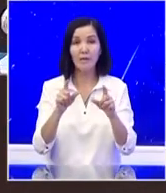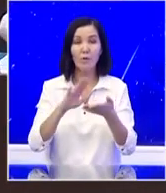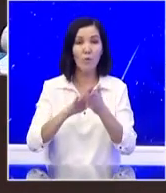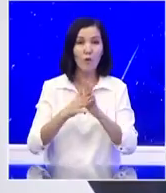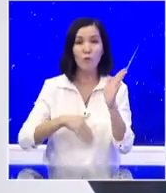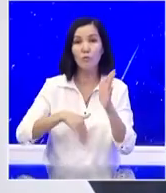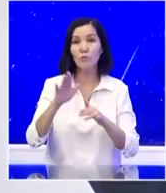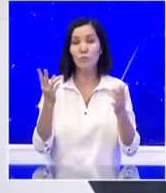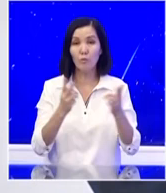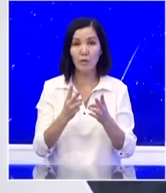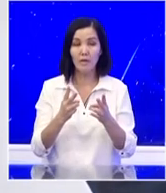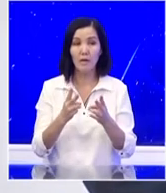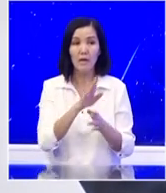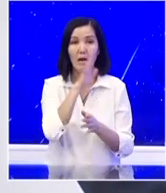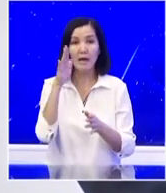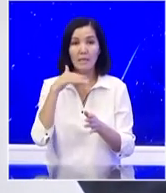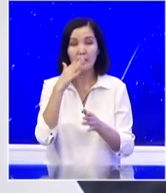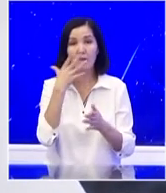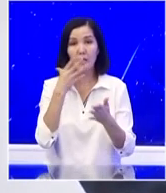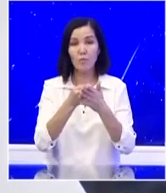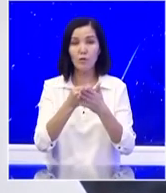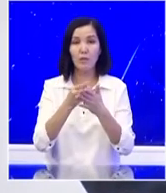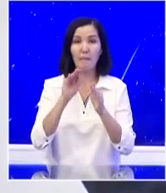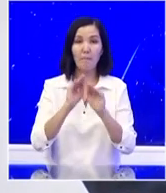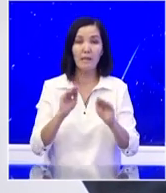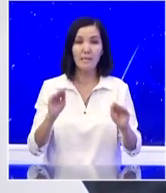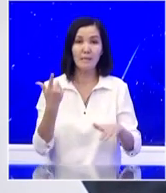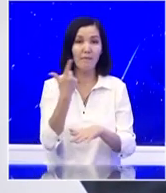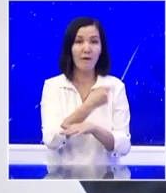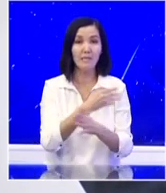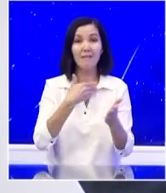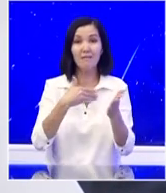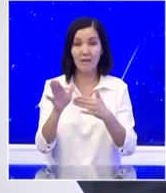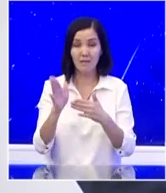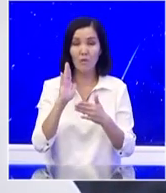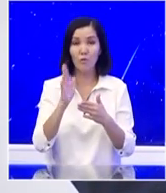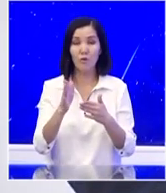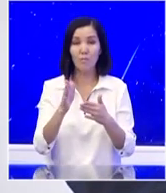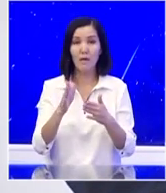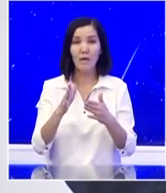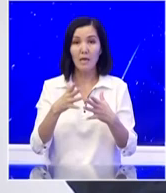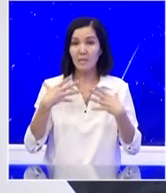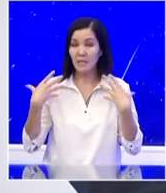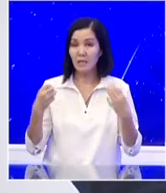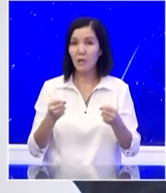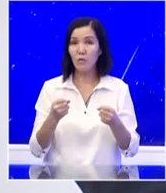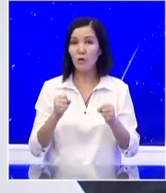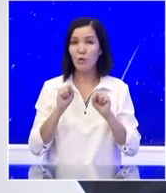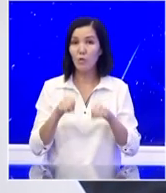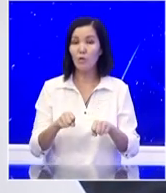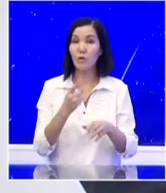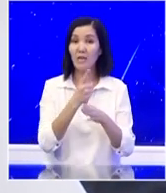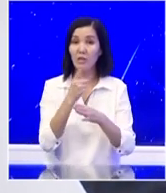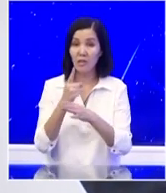болуы тиіс. Ата-аналар өз баласын вакцинациядан бас тарта отырып, баланың денсаулығын құқықтарын